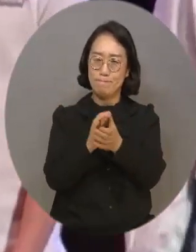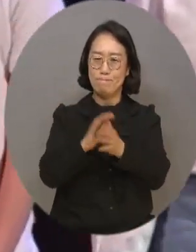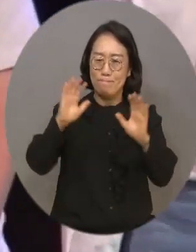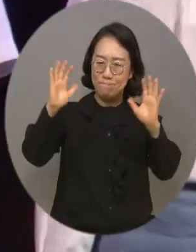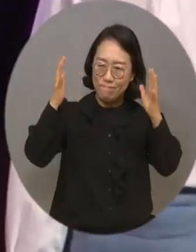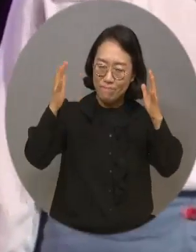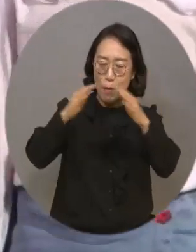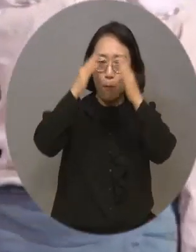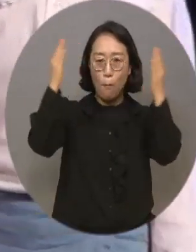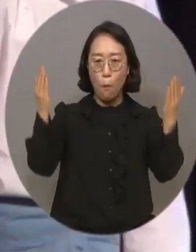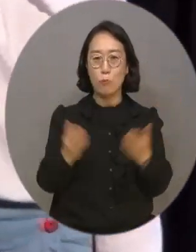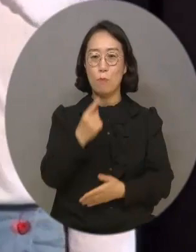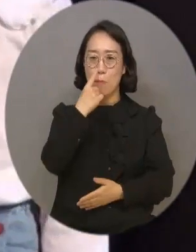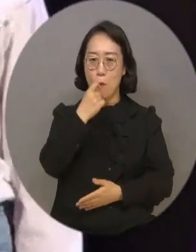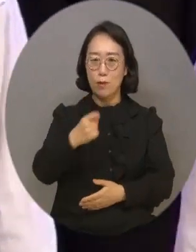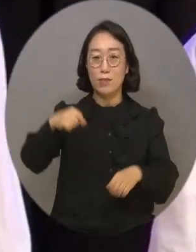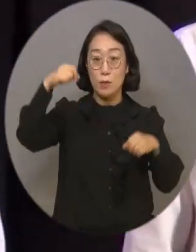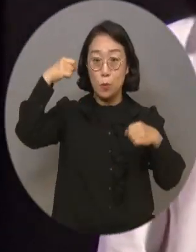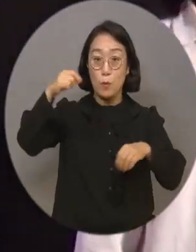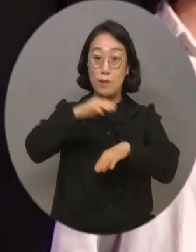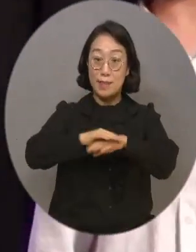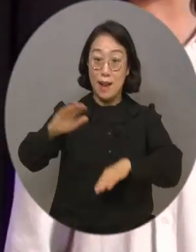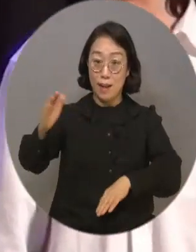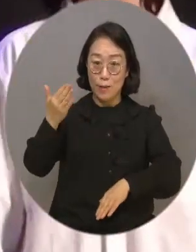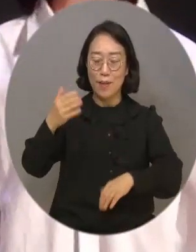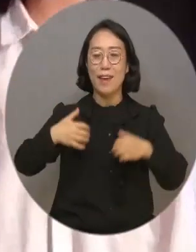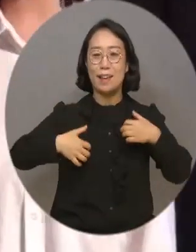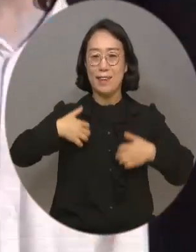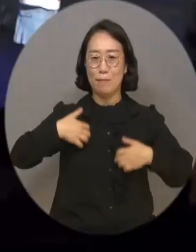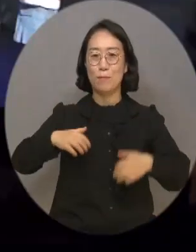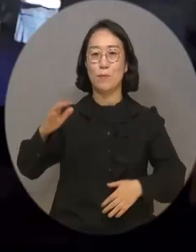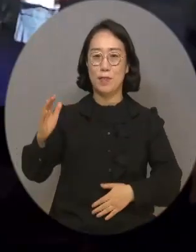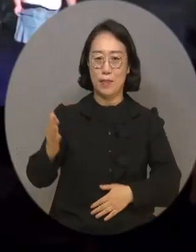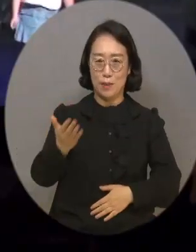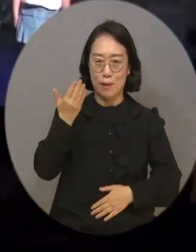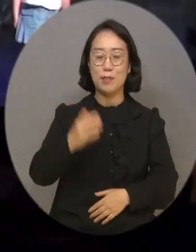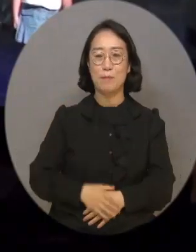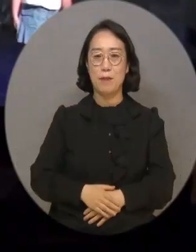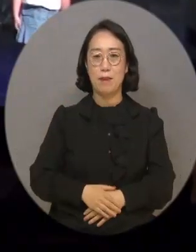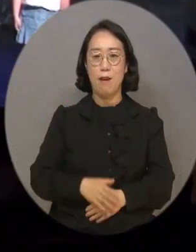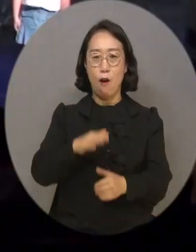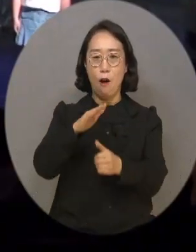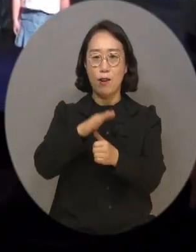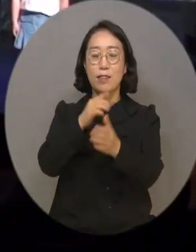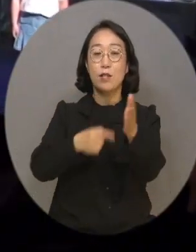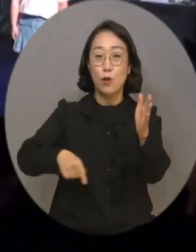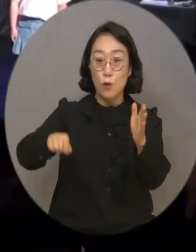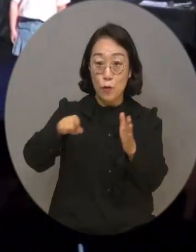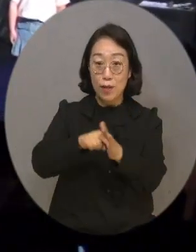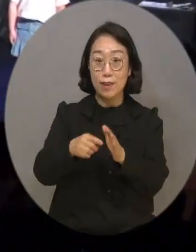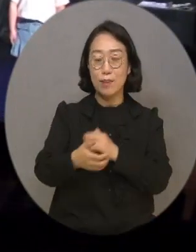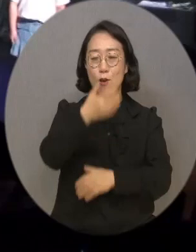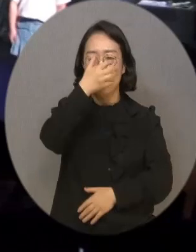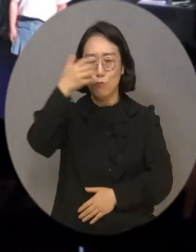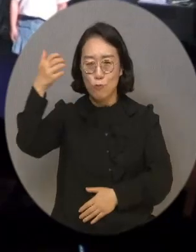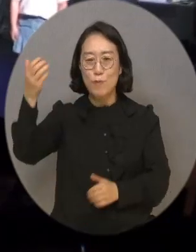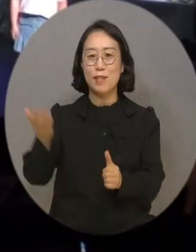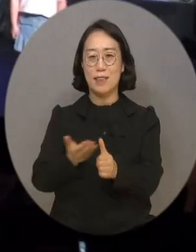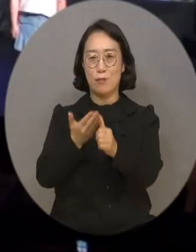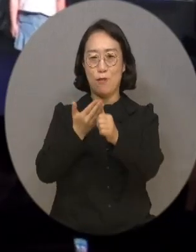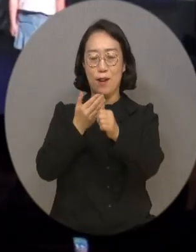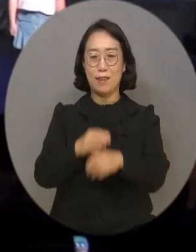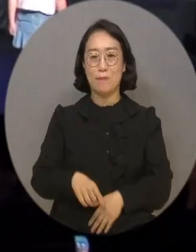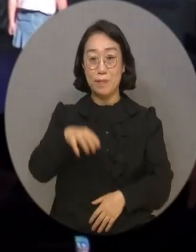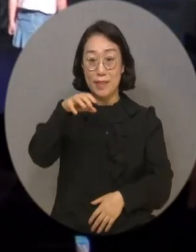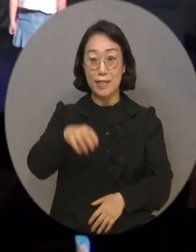모두가 멋진 공연이 되어 주인공들의 기쁨이 되었습니다. 어린이들을 위한 어린이들의 꿈을 키워가는